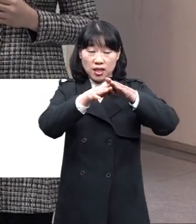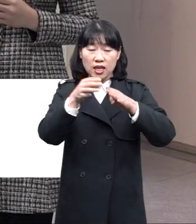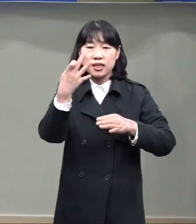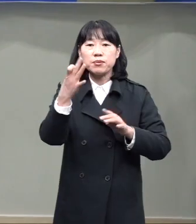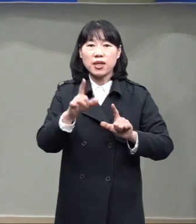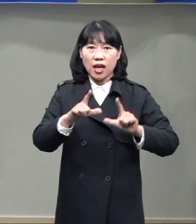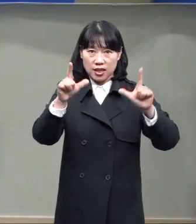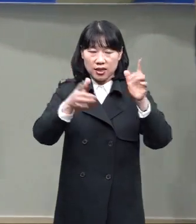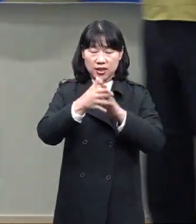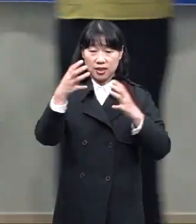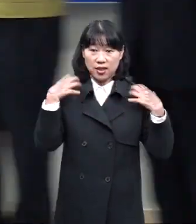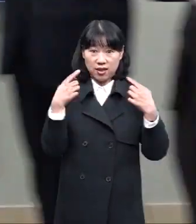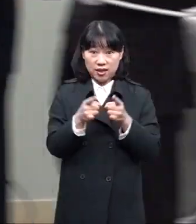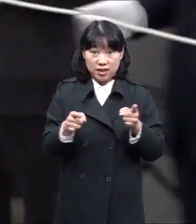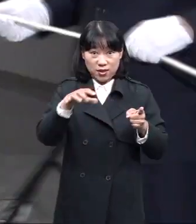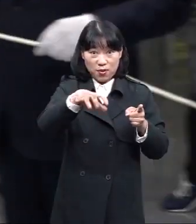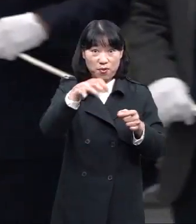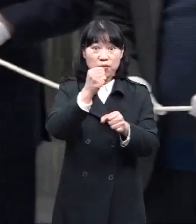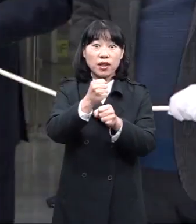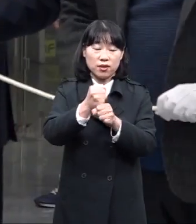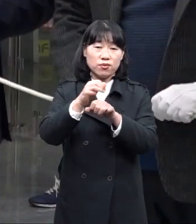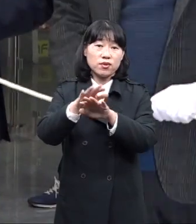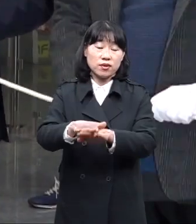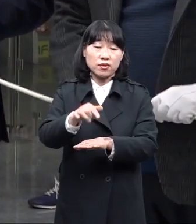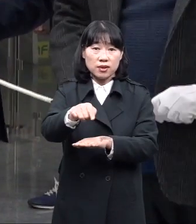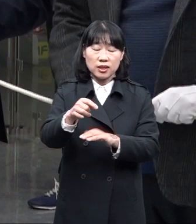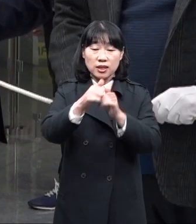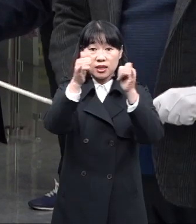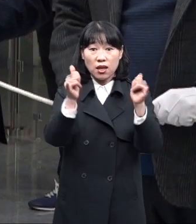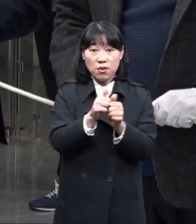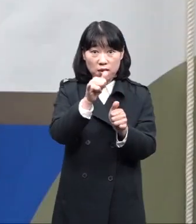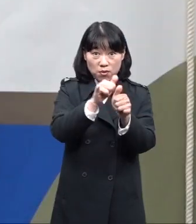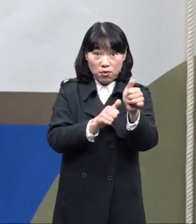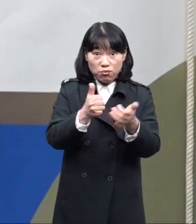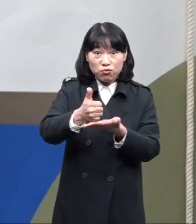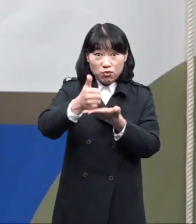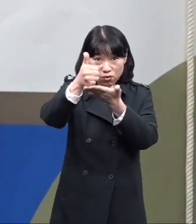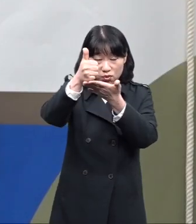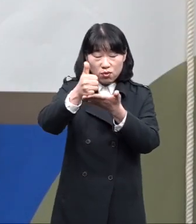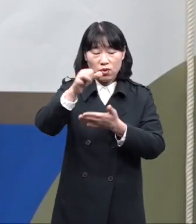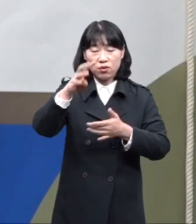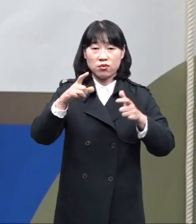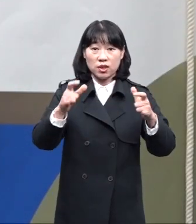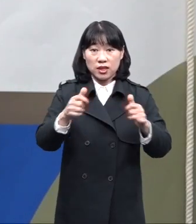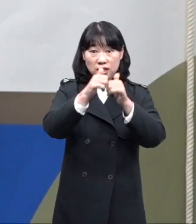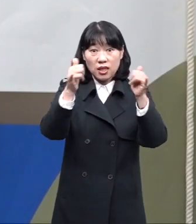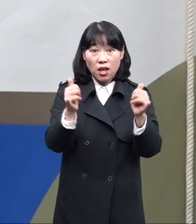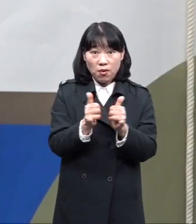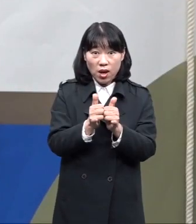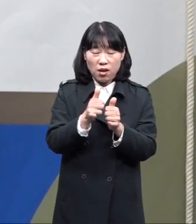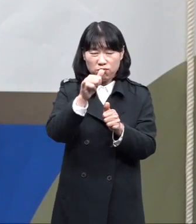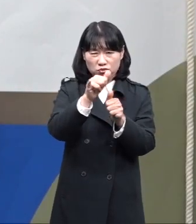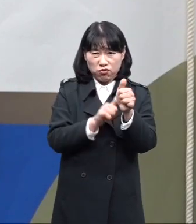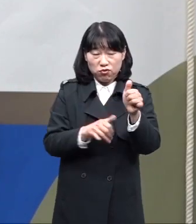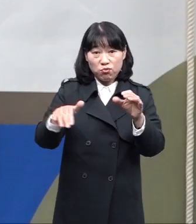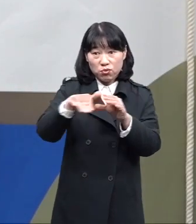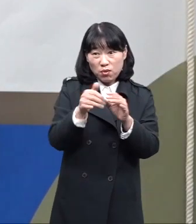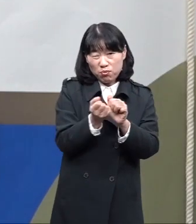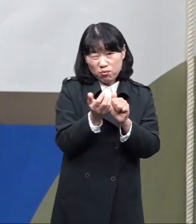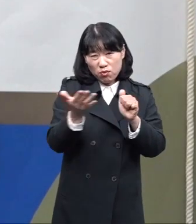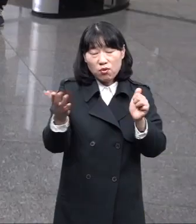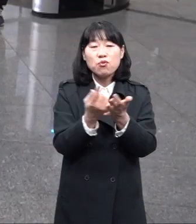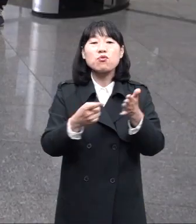열었습니다. 광주시 명예의 전당은 사회공헌자를 예우하고 광주 지역의 사회공헌 문화를 활성화하기